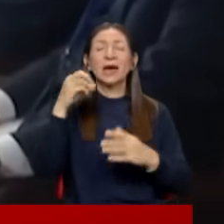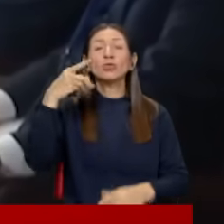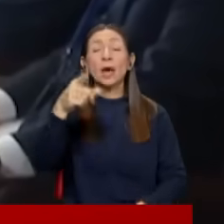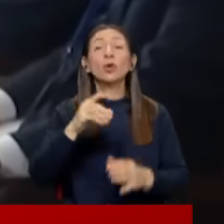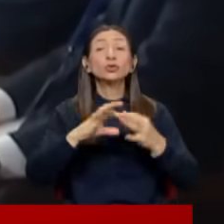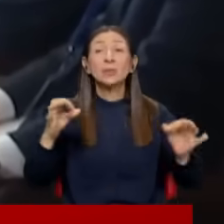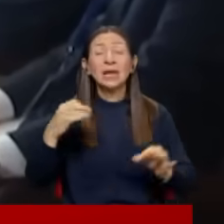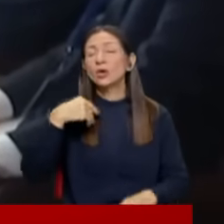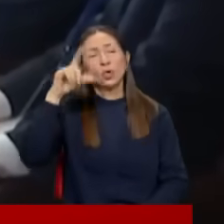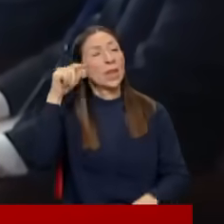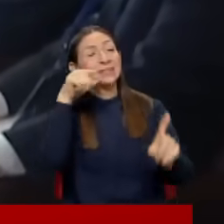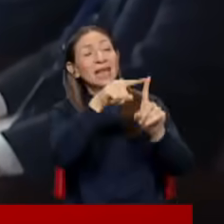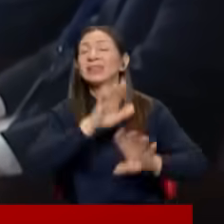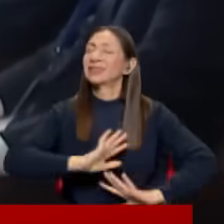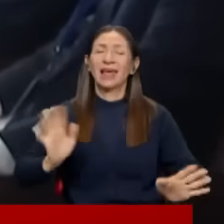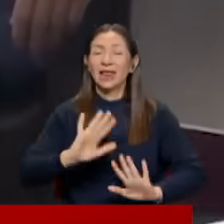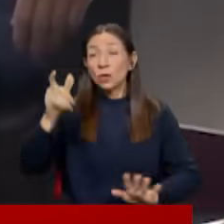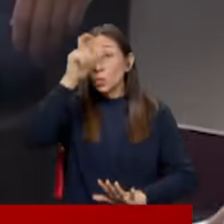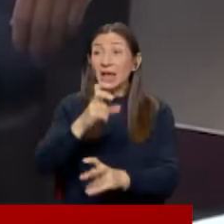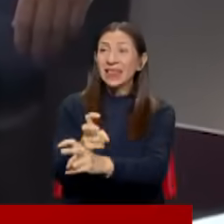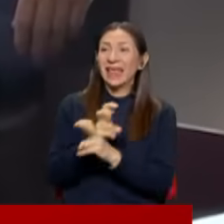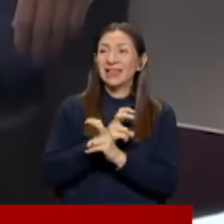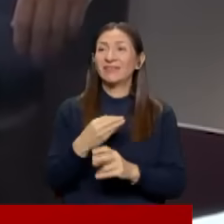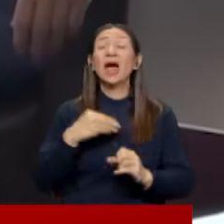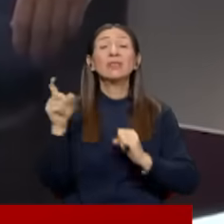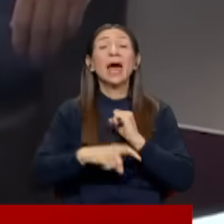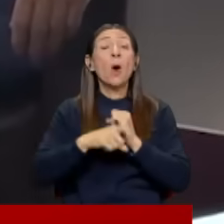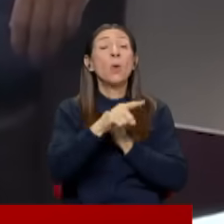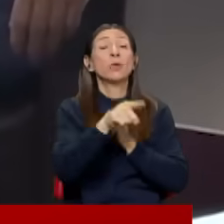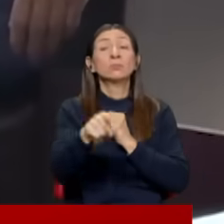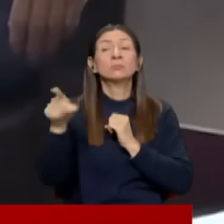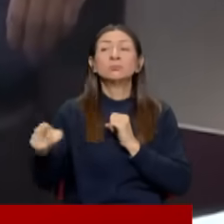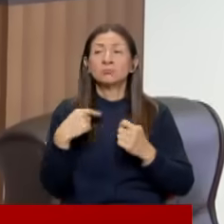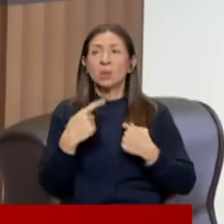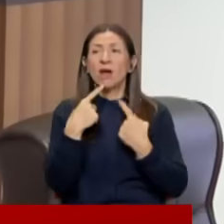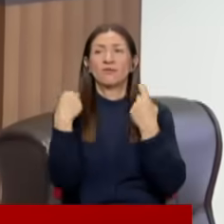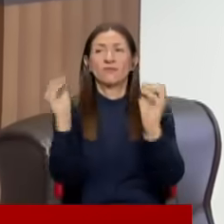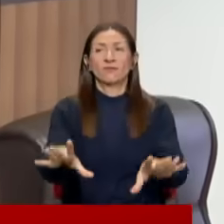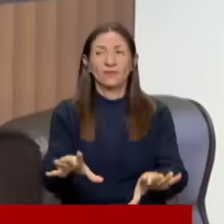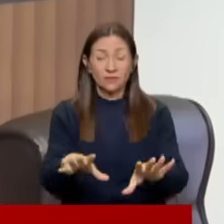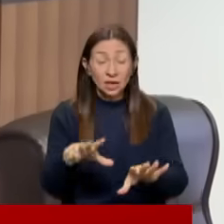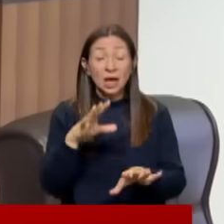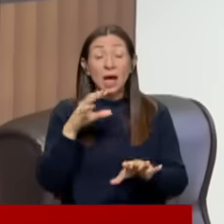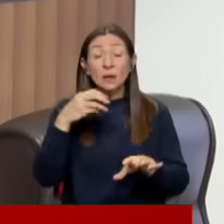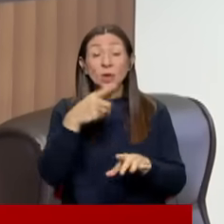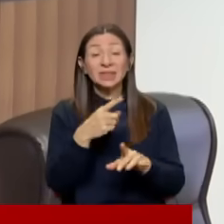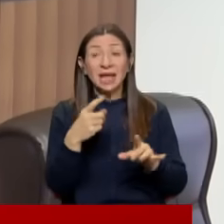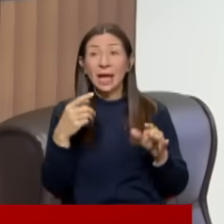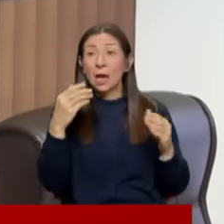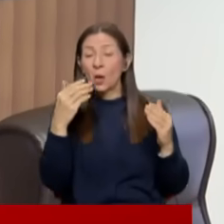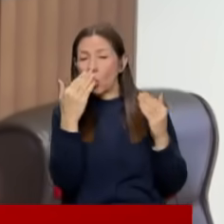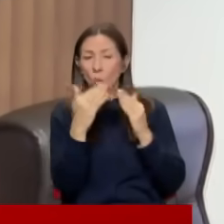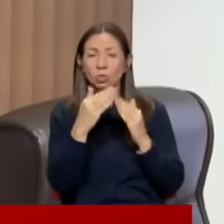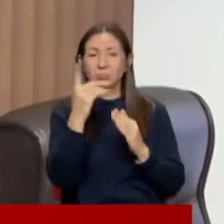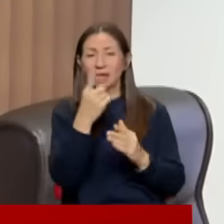o cümleyi Yunanistan'a değil Türkiye'yi tehdit eden terör unsurlarına karşı kurduğunu söyledi. Erdoğan'la çelişmeyen bir tavıra tanık